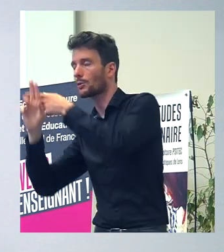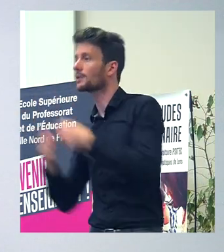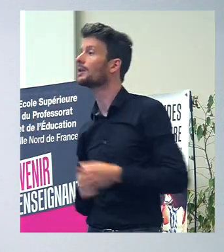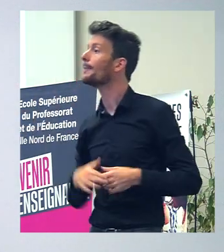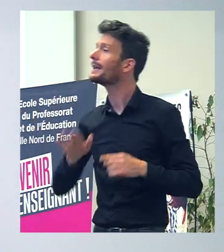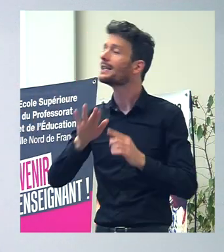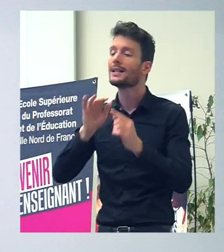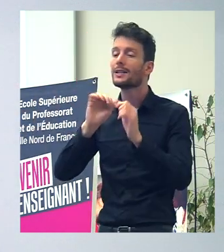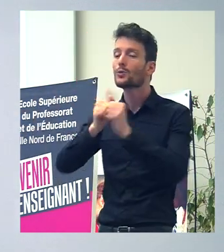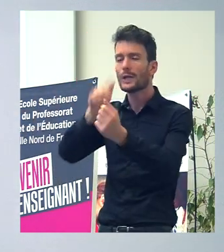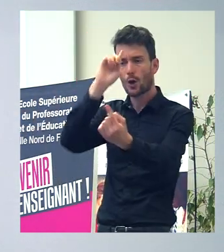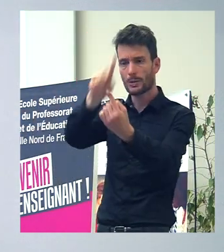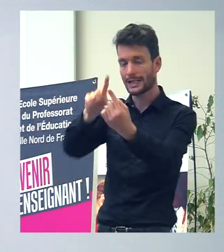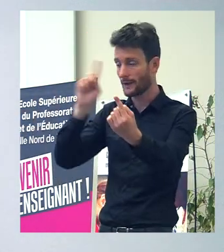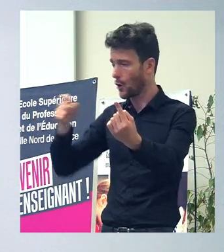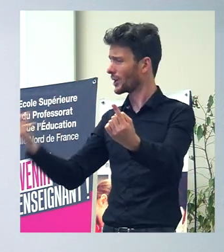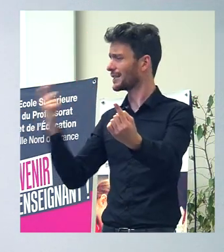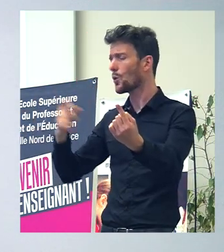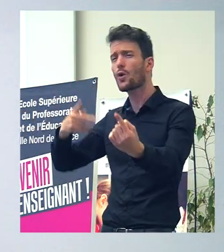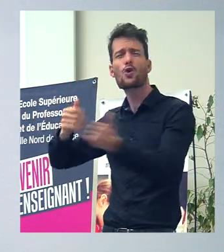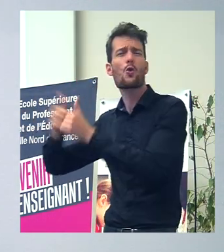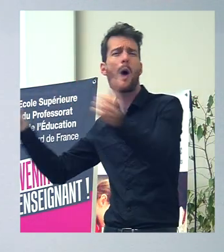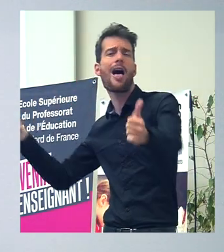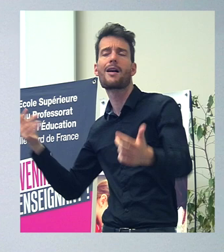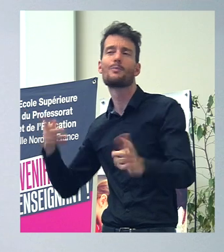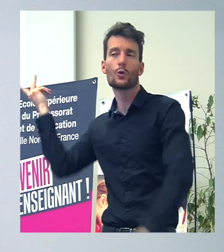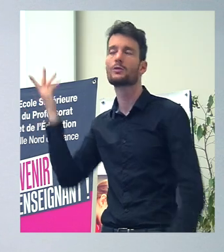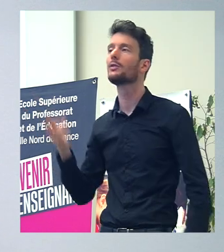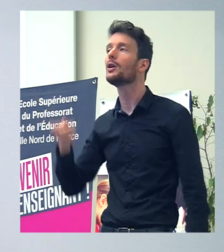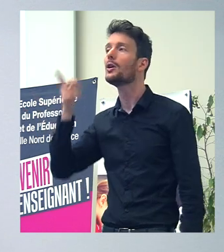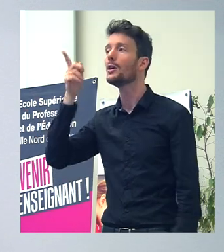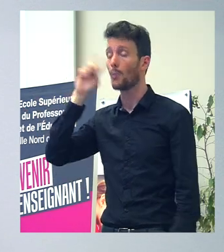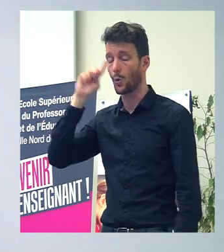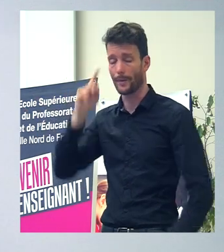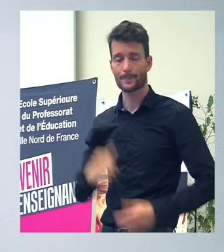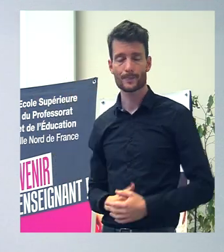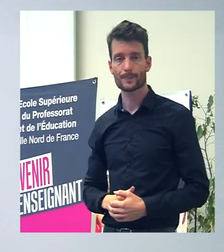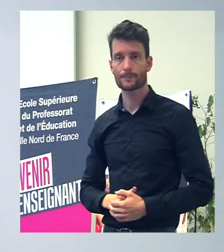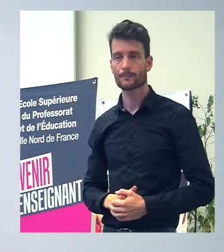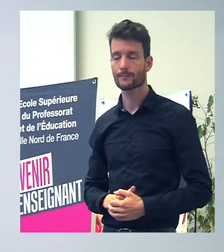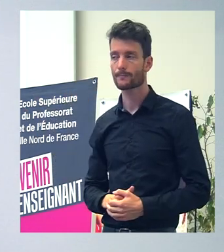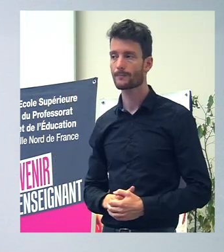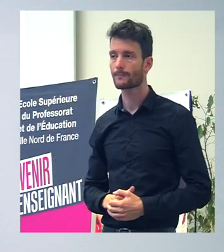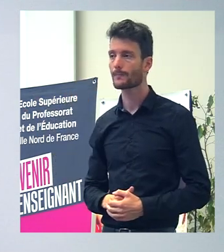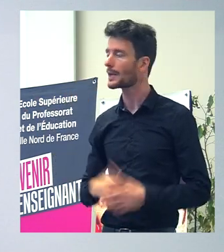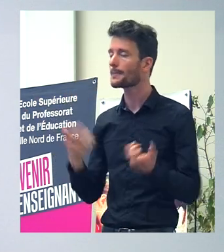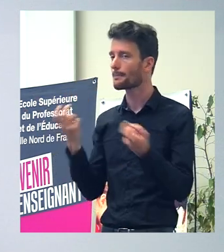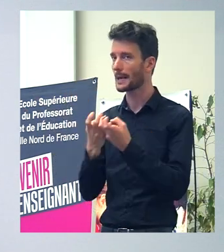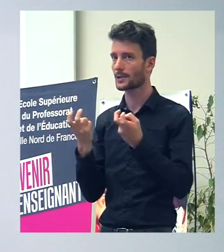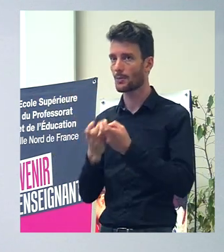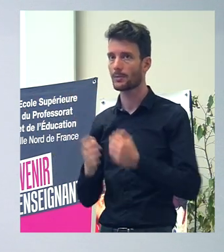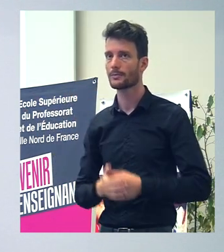votre objectif. Pourquoi ? Si vous partez en ordre chronologique, eh bien, vous risquez, par exemple,